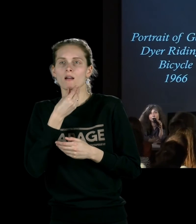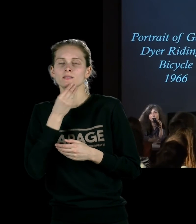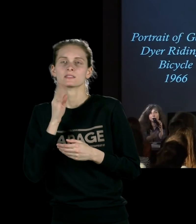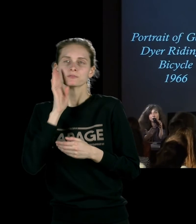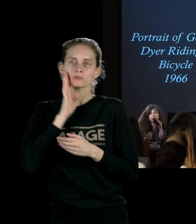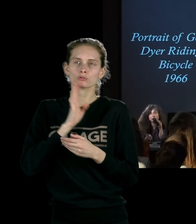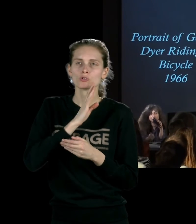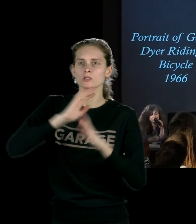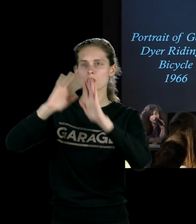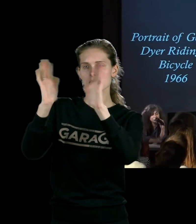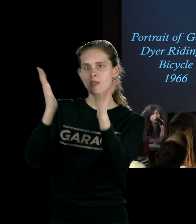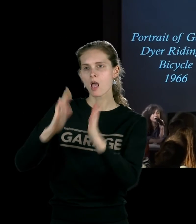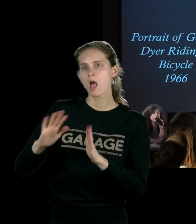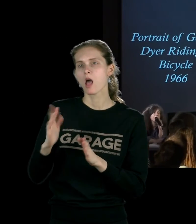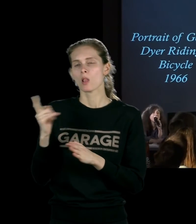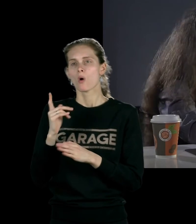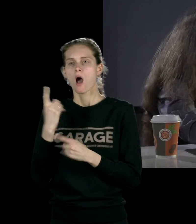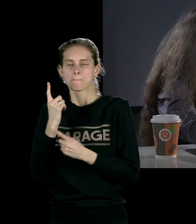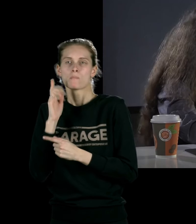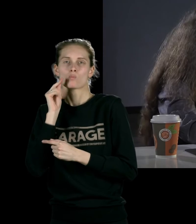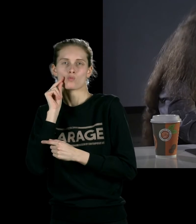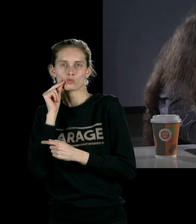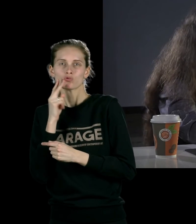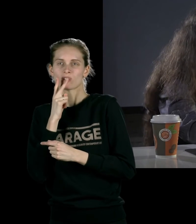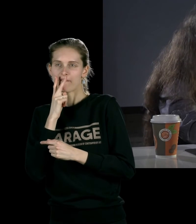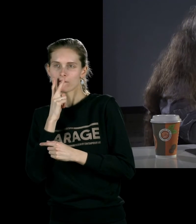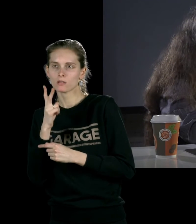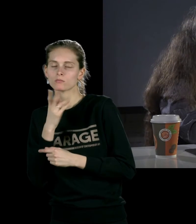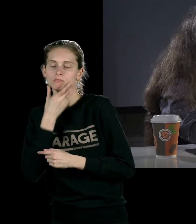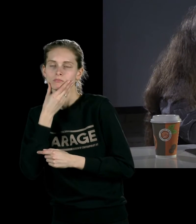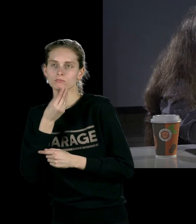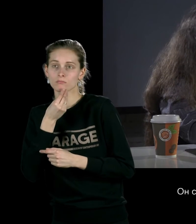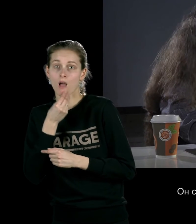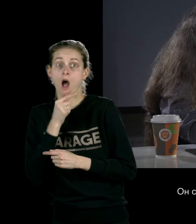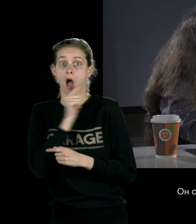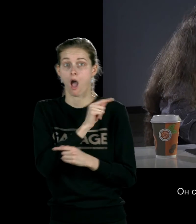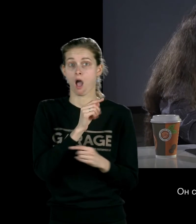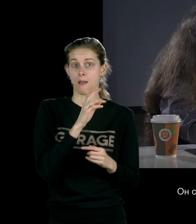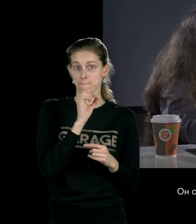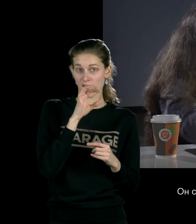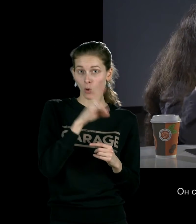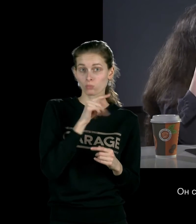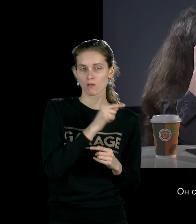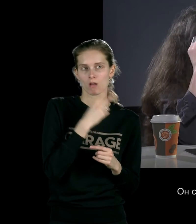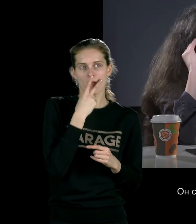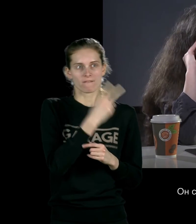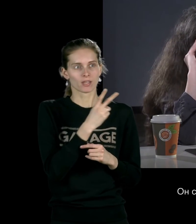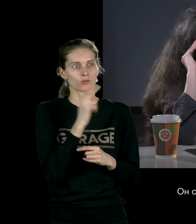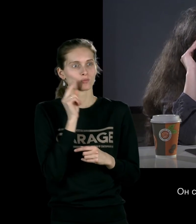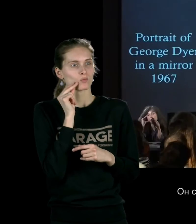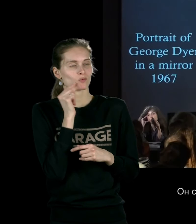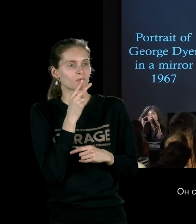так как ее видит гетеросексуальный мужчина, то у Бэкона занимала красота мужских тел, и соотносил он себя не более не менее,